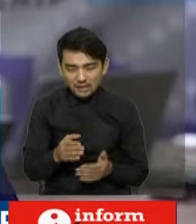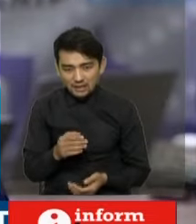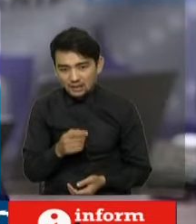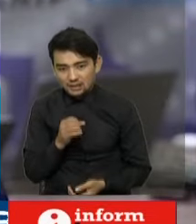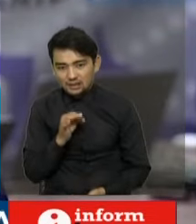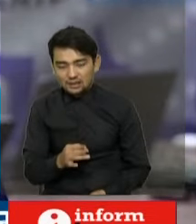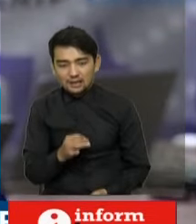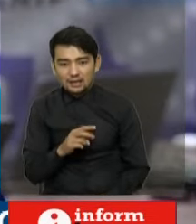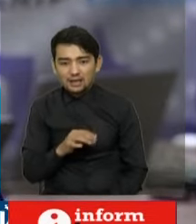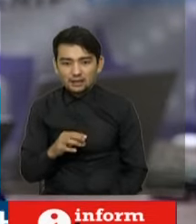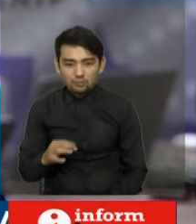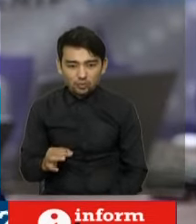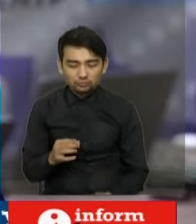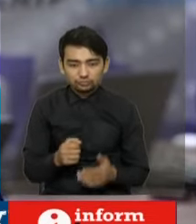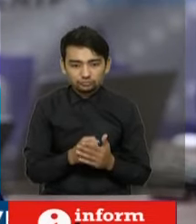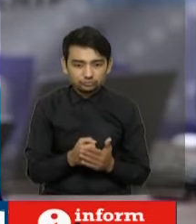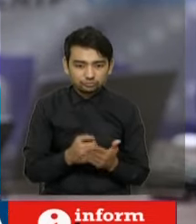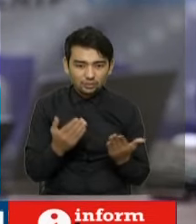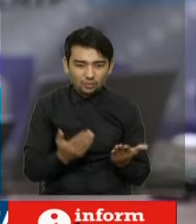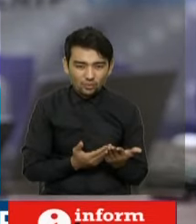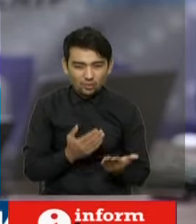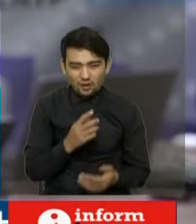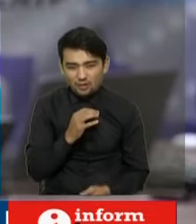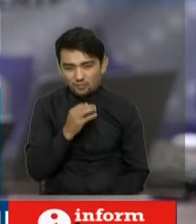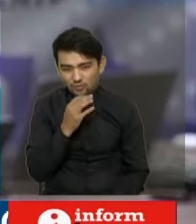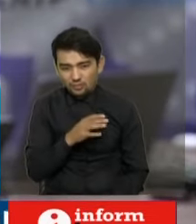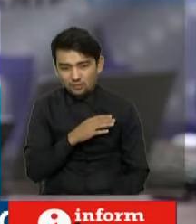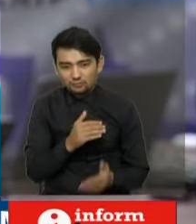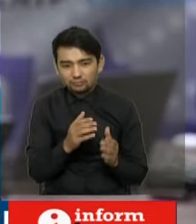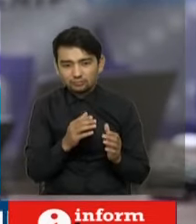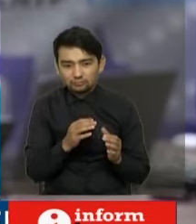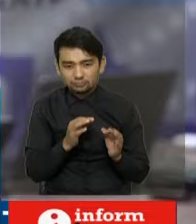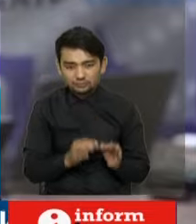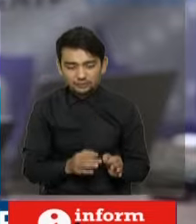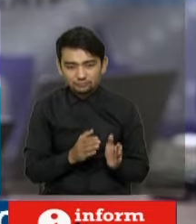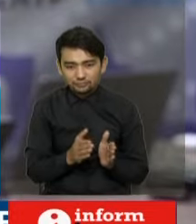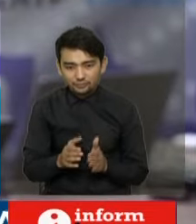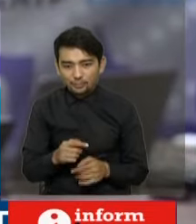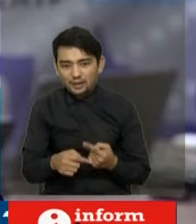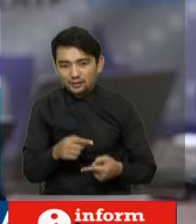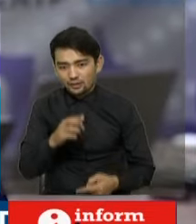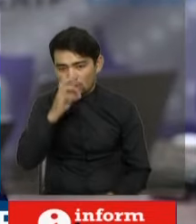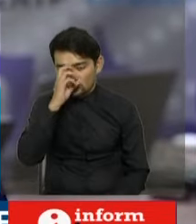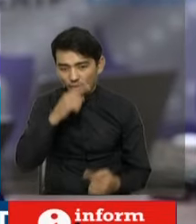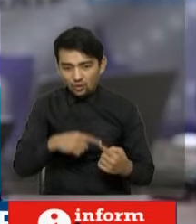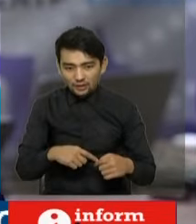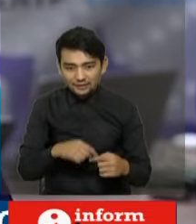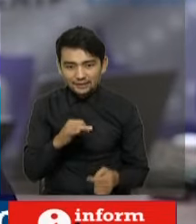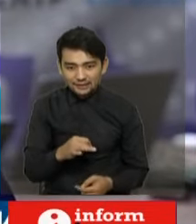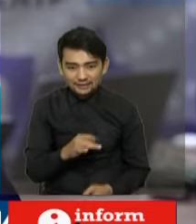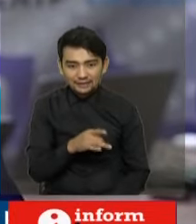либо отстаивать какие-либо порядок, правила перед госорганом. Тем самым на рынке